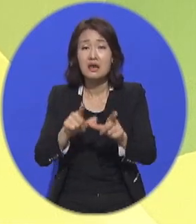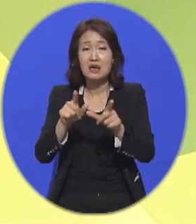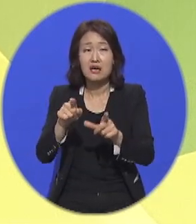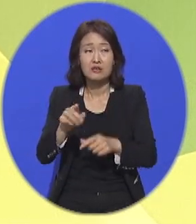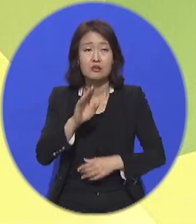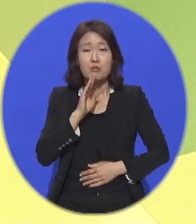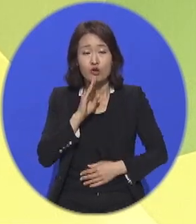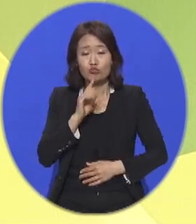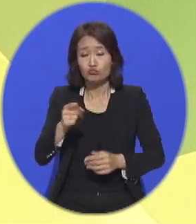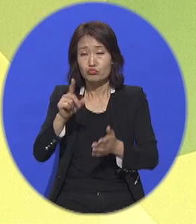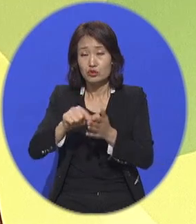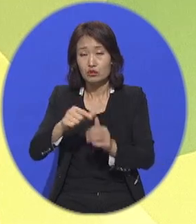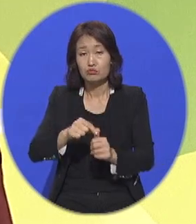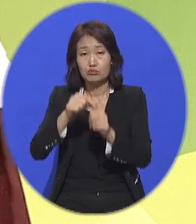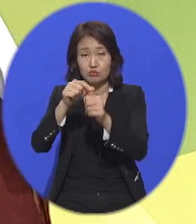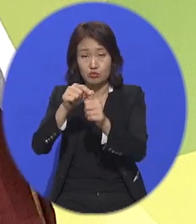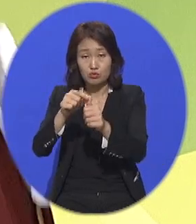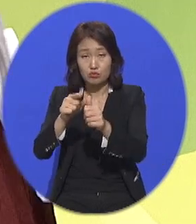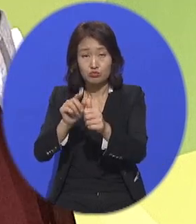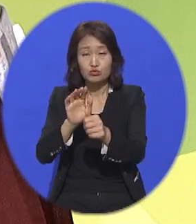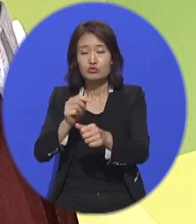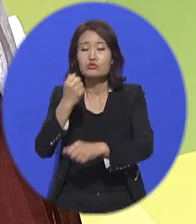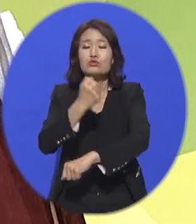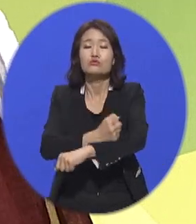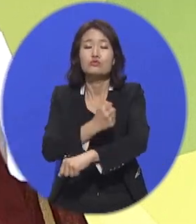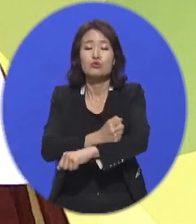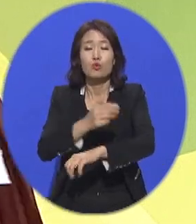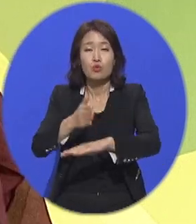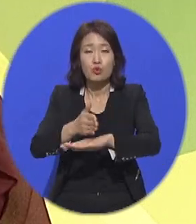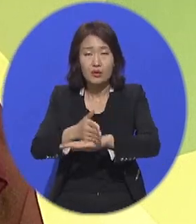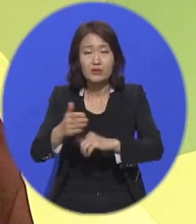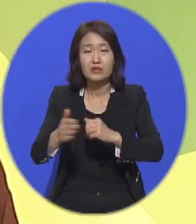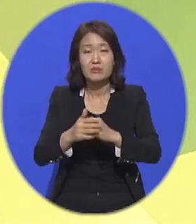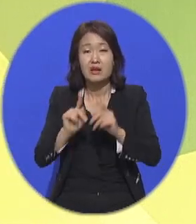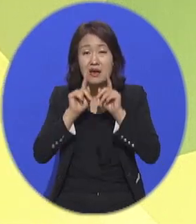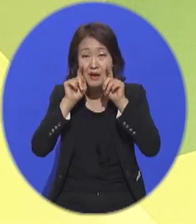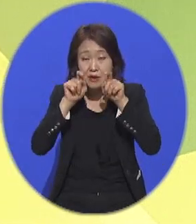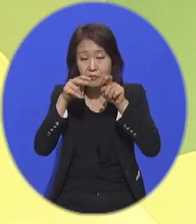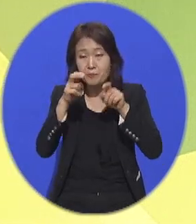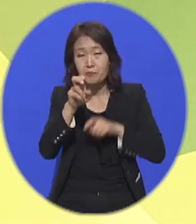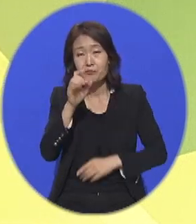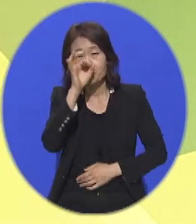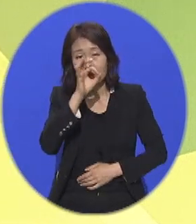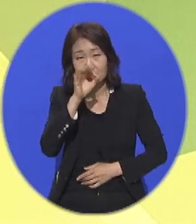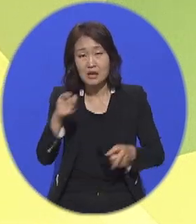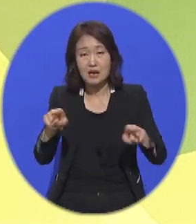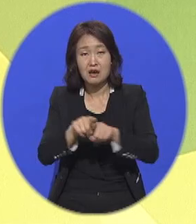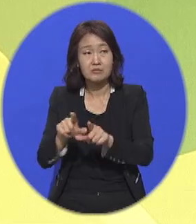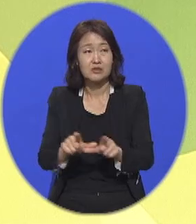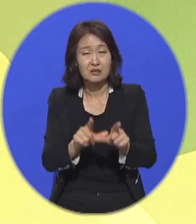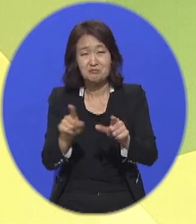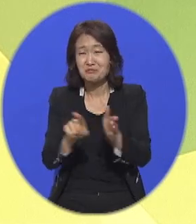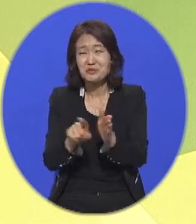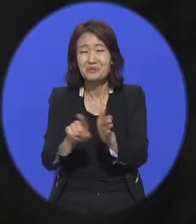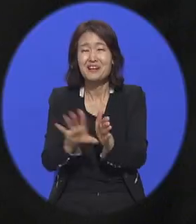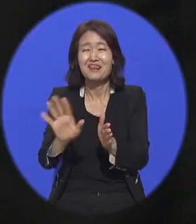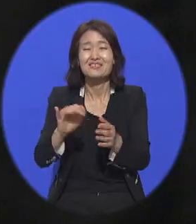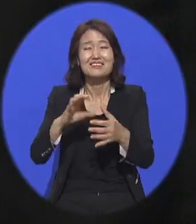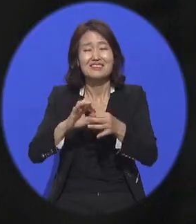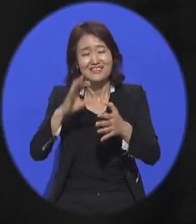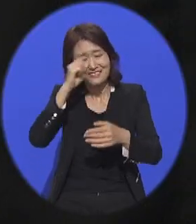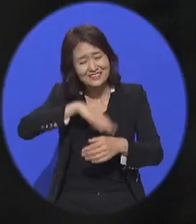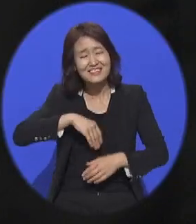구해준 공덕으로 너와 살 만큼만 살았다. 그 이후로는 멧돼지와 살았던 인연으로 그냥 갔다. 믿거나 말거나 만자